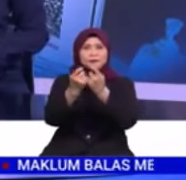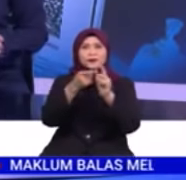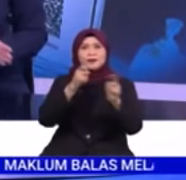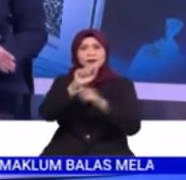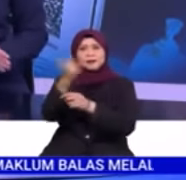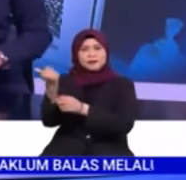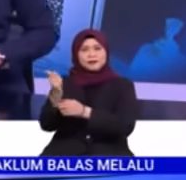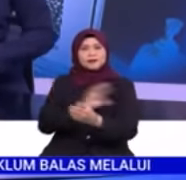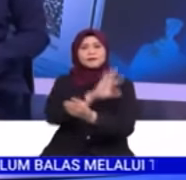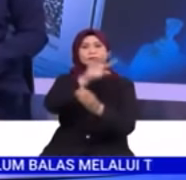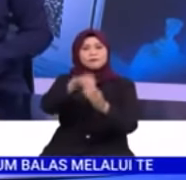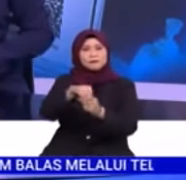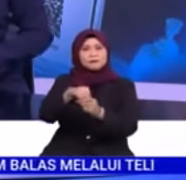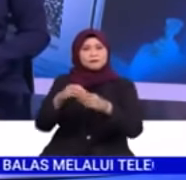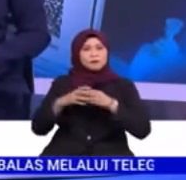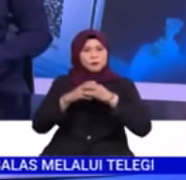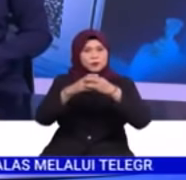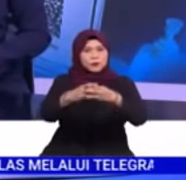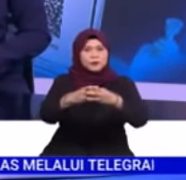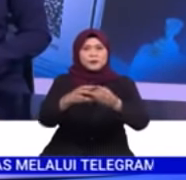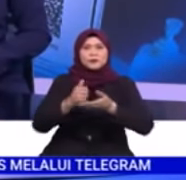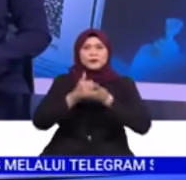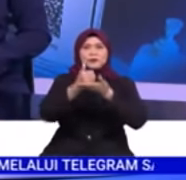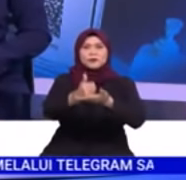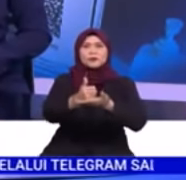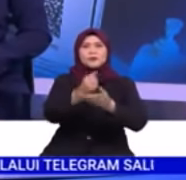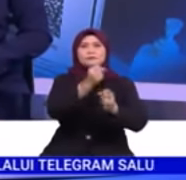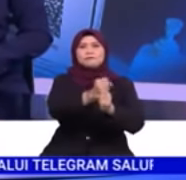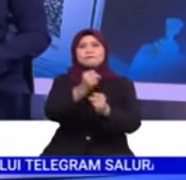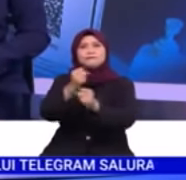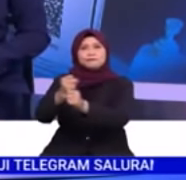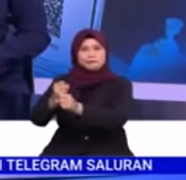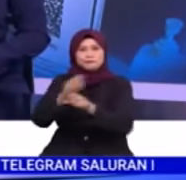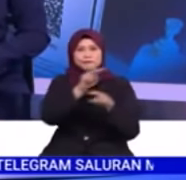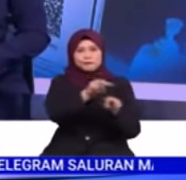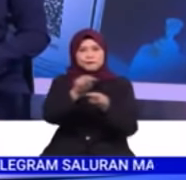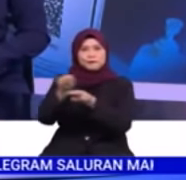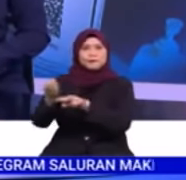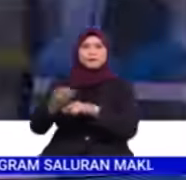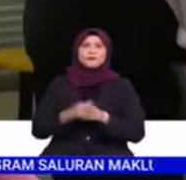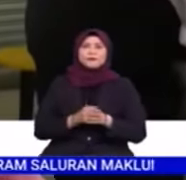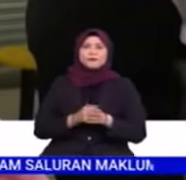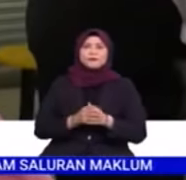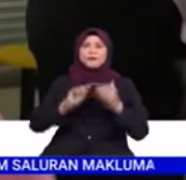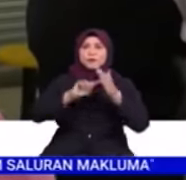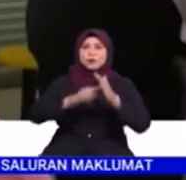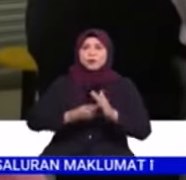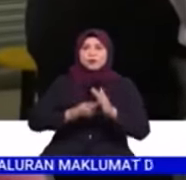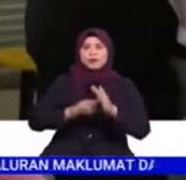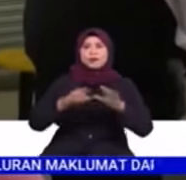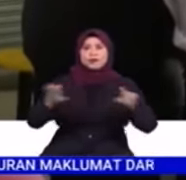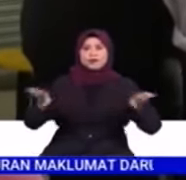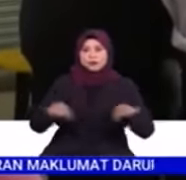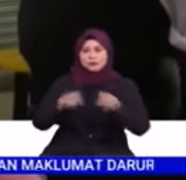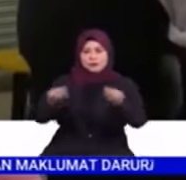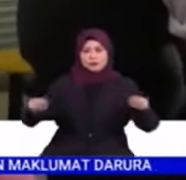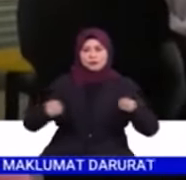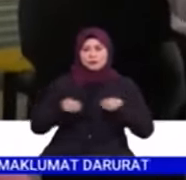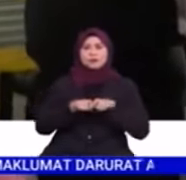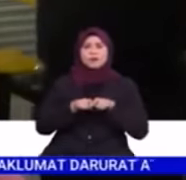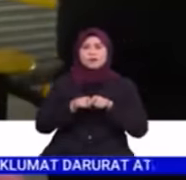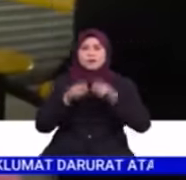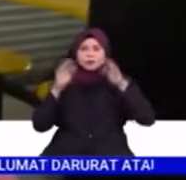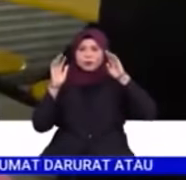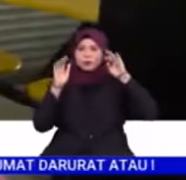agensi lain turut digerakkan bagi membantu penugasan tersebut operasi pematuhan akan dijalankan di lokasi yang